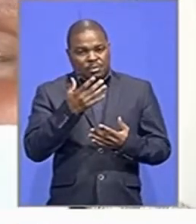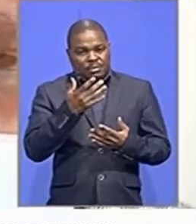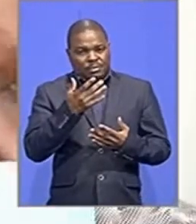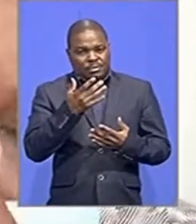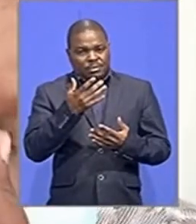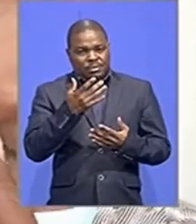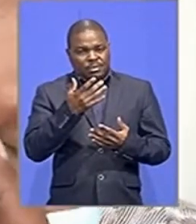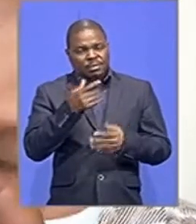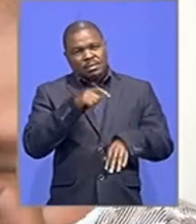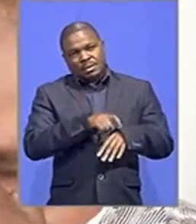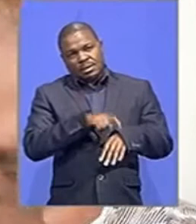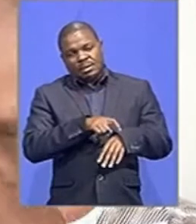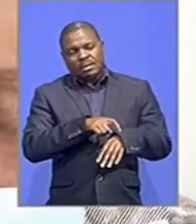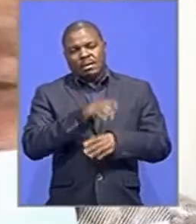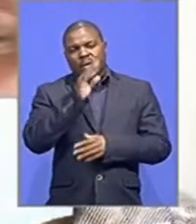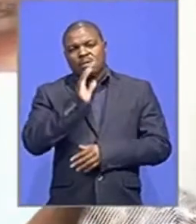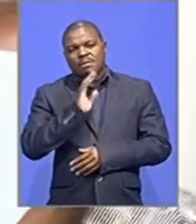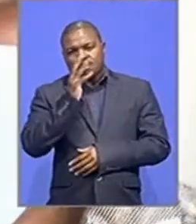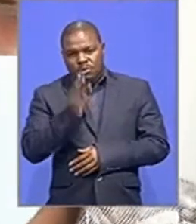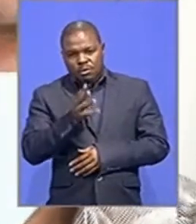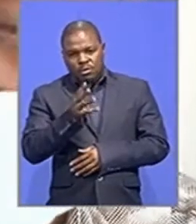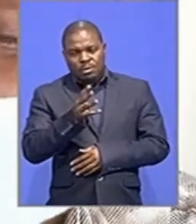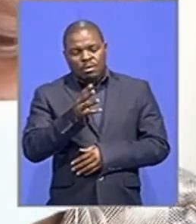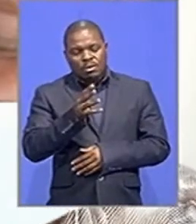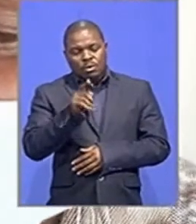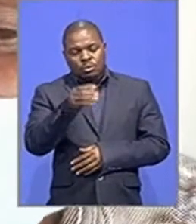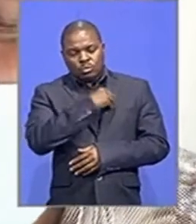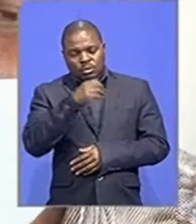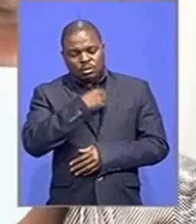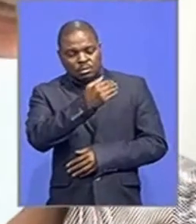ka bo 4:30 ba re bitsa ba re